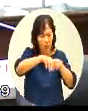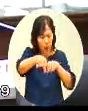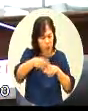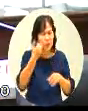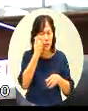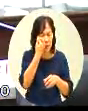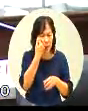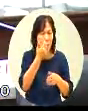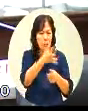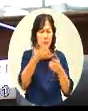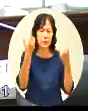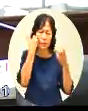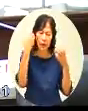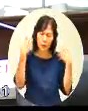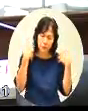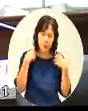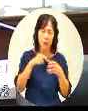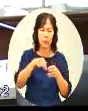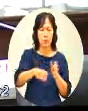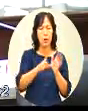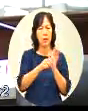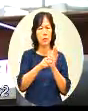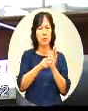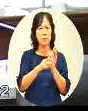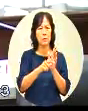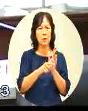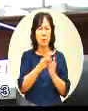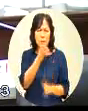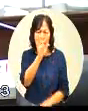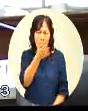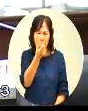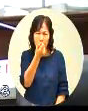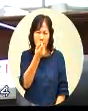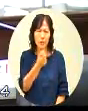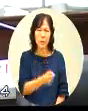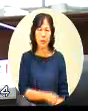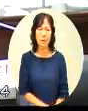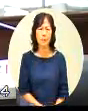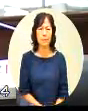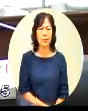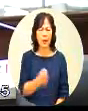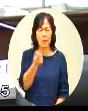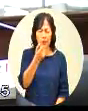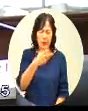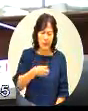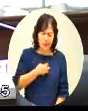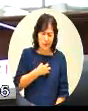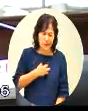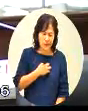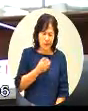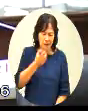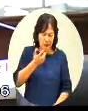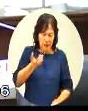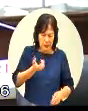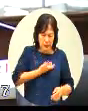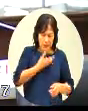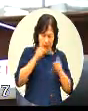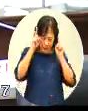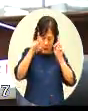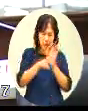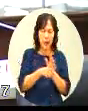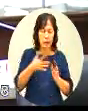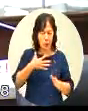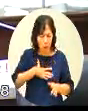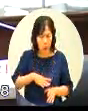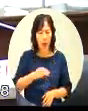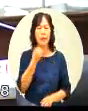对？我当下其实有一点愤怒也好，或者说我觉得是很无奈也